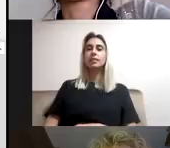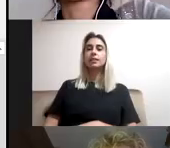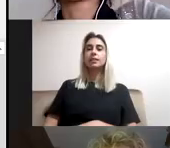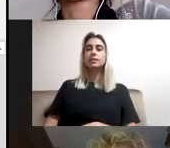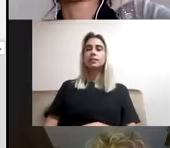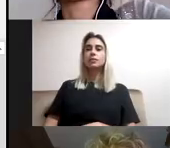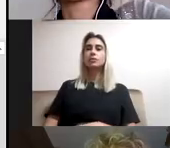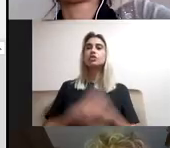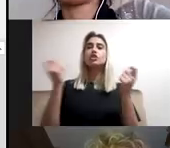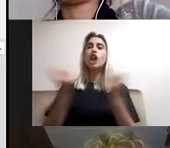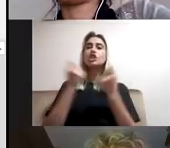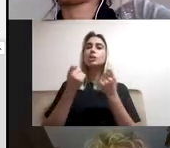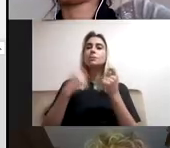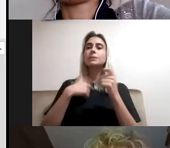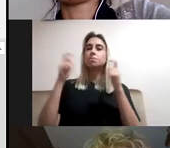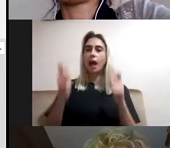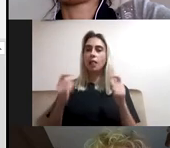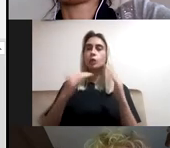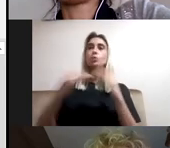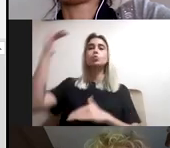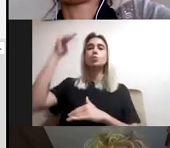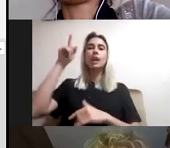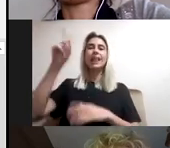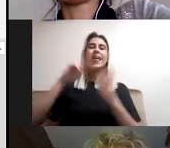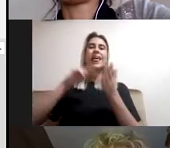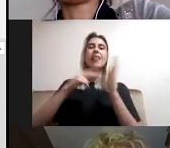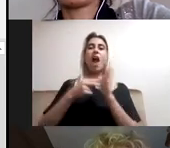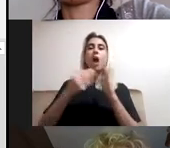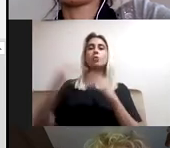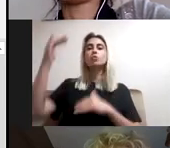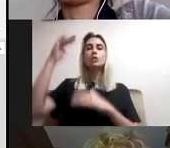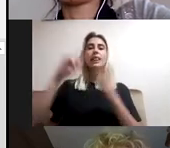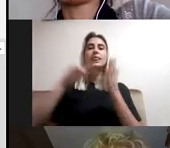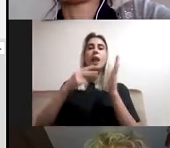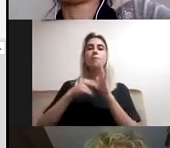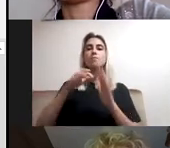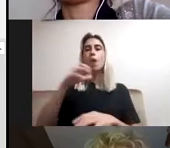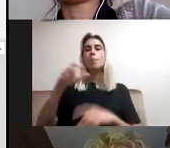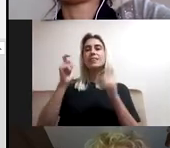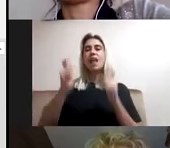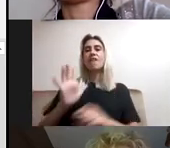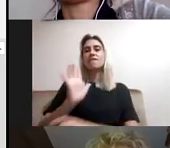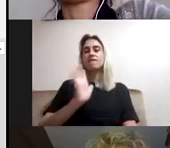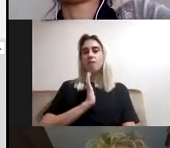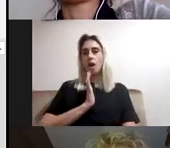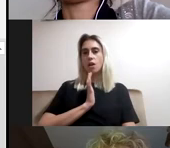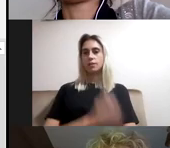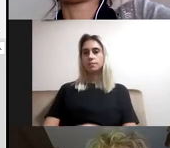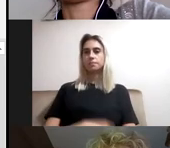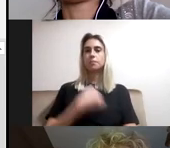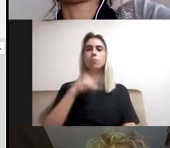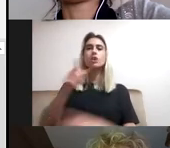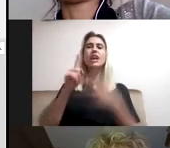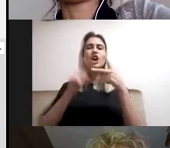bizim çalıştığımız mekan. En üst katta da üst idari bölümünün yeri vardı. Ben bu ikinci